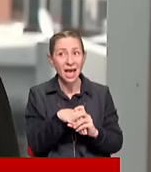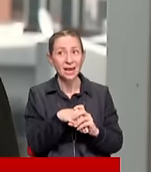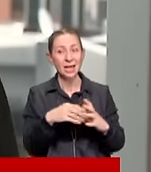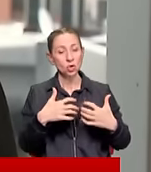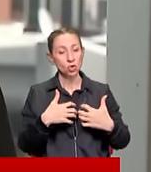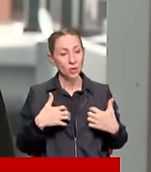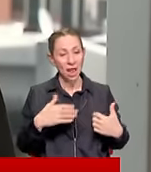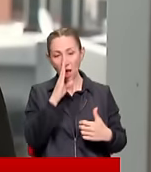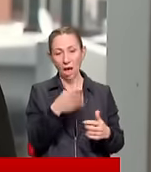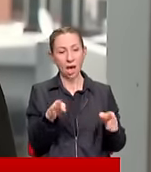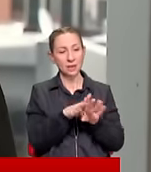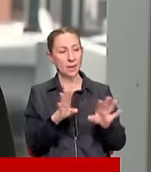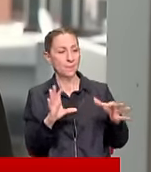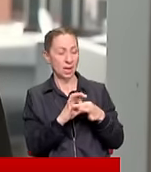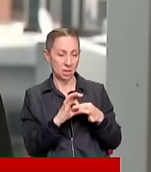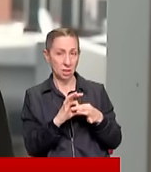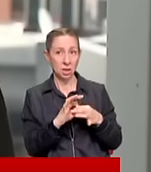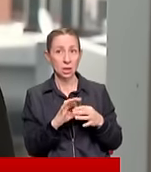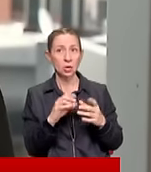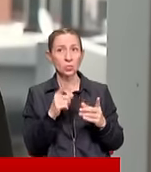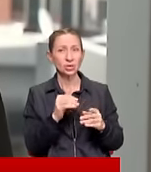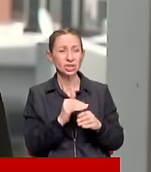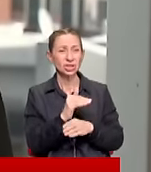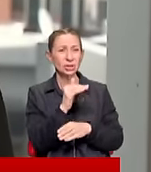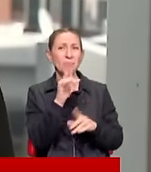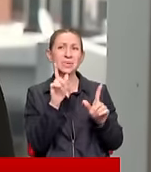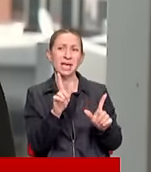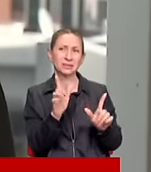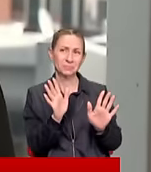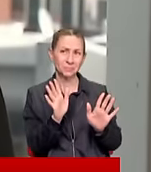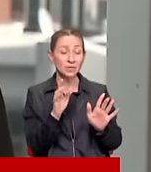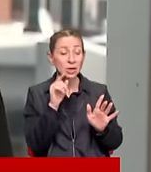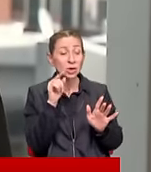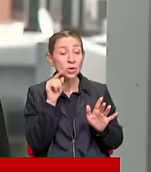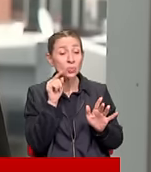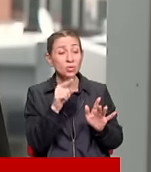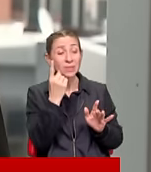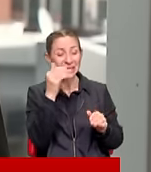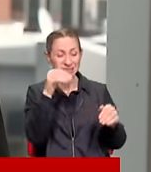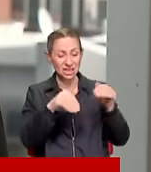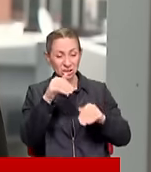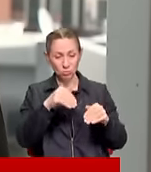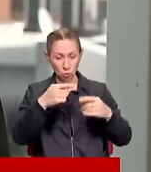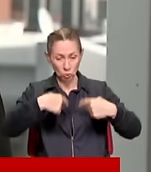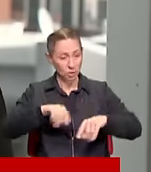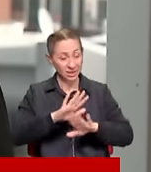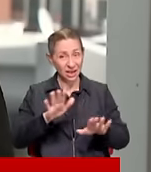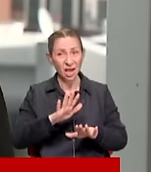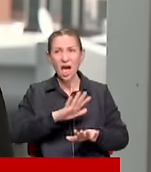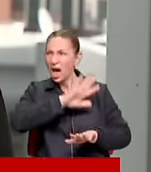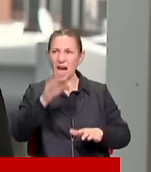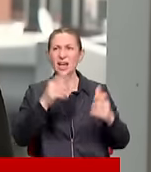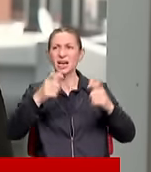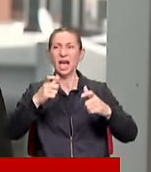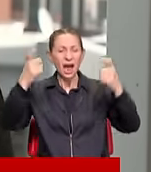ve adalete bağlı bir değer. Yani bunu yaşatmamız gerekiyor. Tek bir seçim kurullarının önünde değil, her